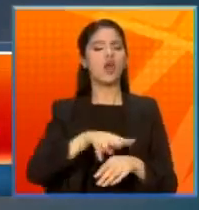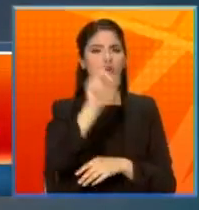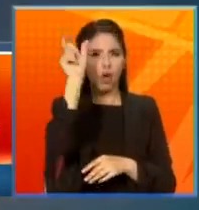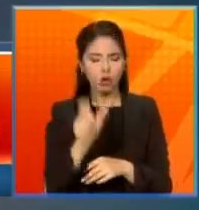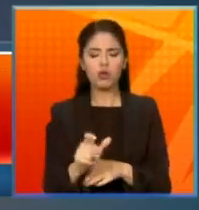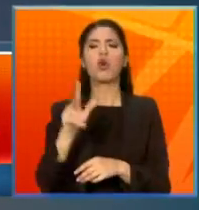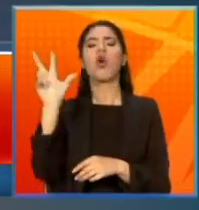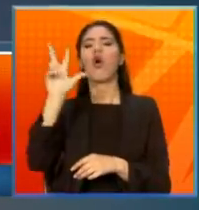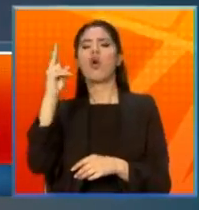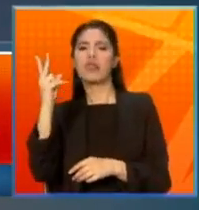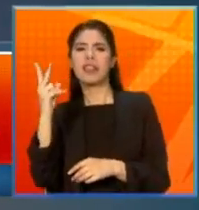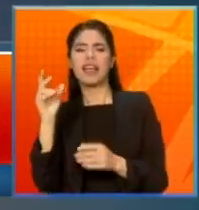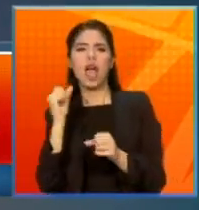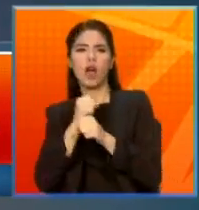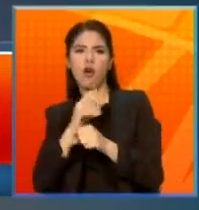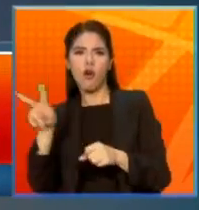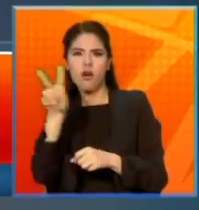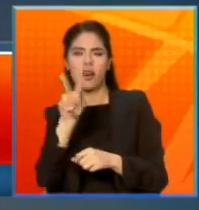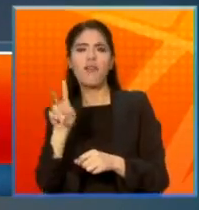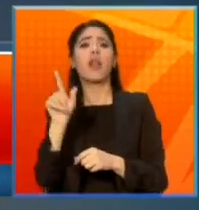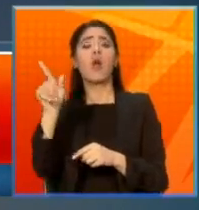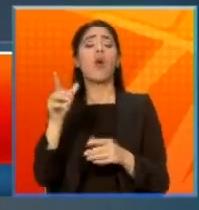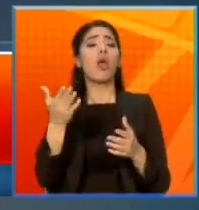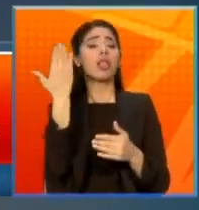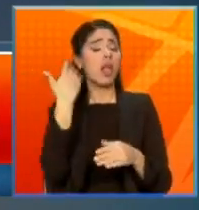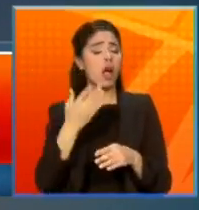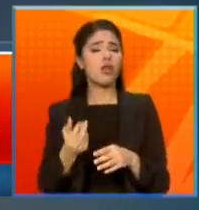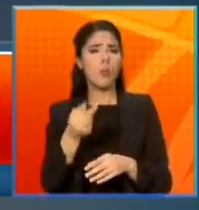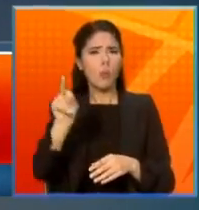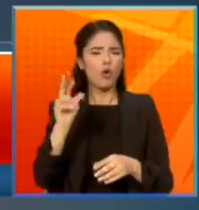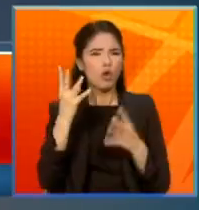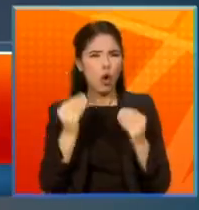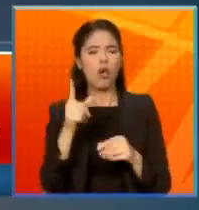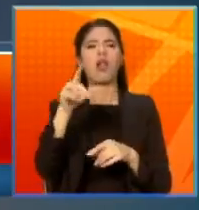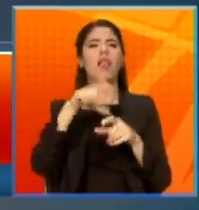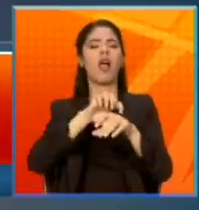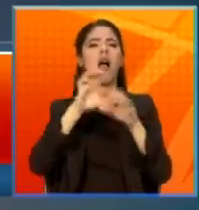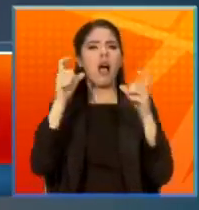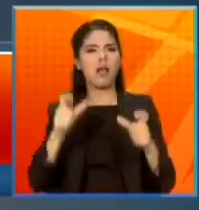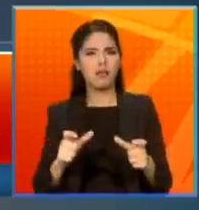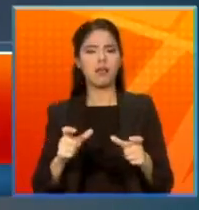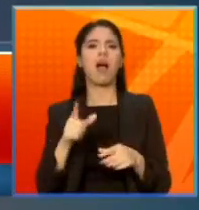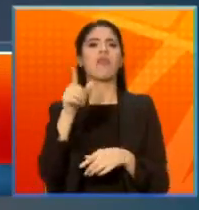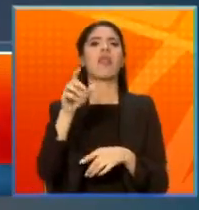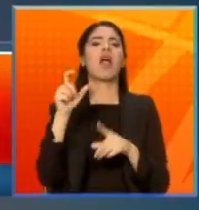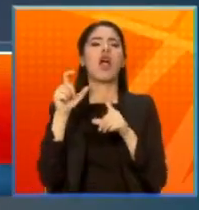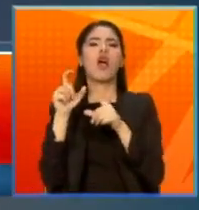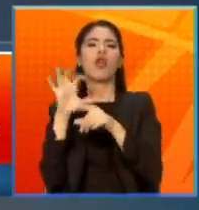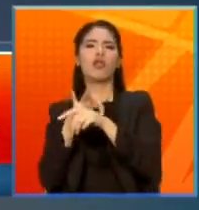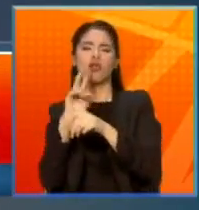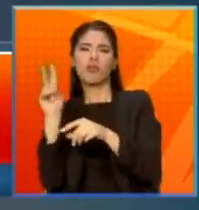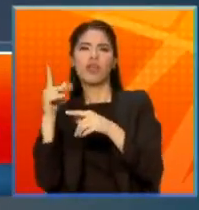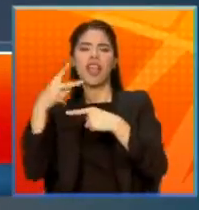kontrolleri ve karantina süreçleri için daha önceden boşaltılmış ve karantina hastanesi olarak hazırlanmış olan Doktor Zekai Tahir